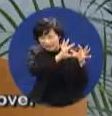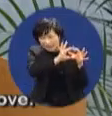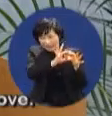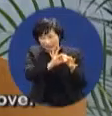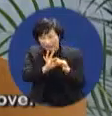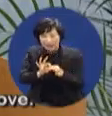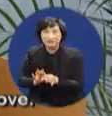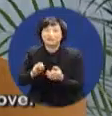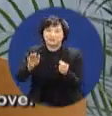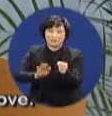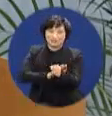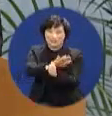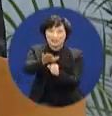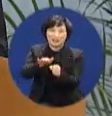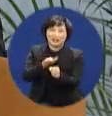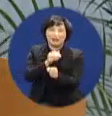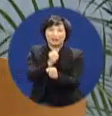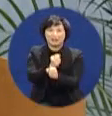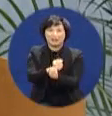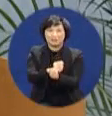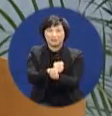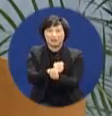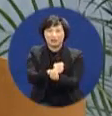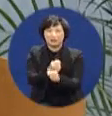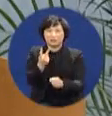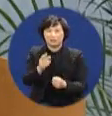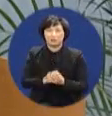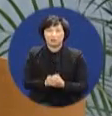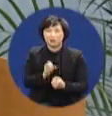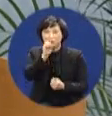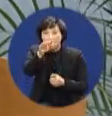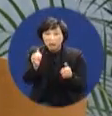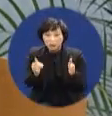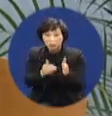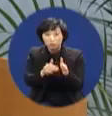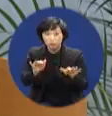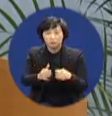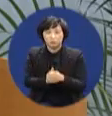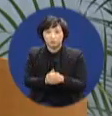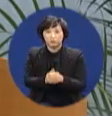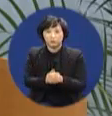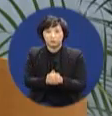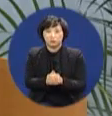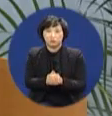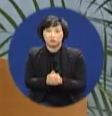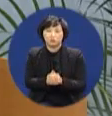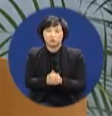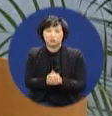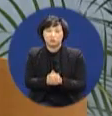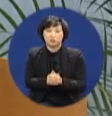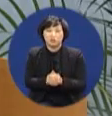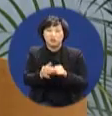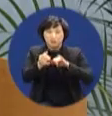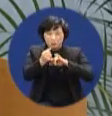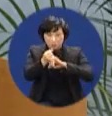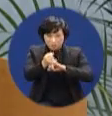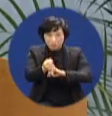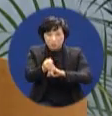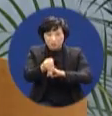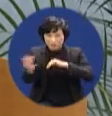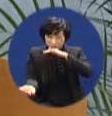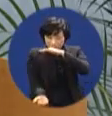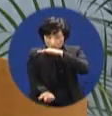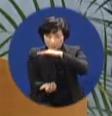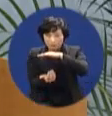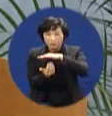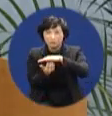끝까지 사랑하시고 한 번 말씀하시면 그 말씀은 절대